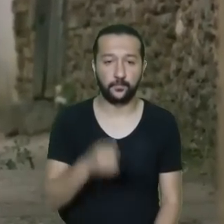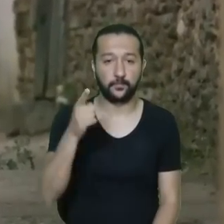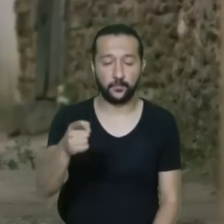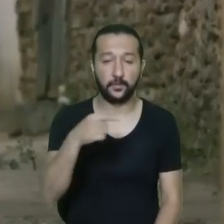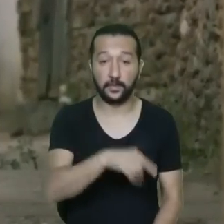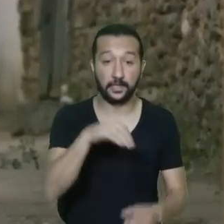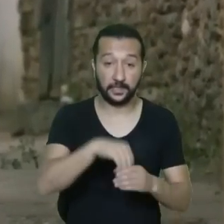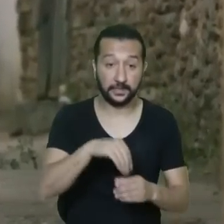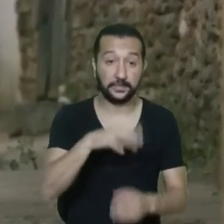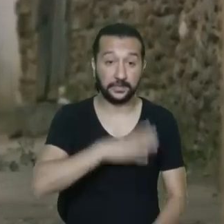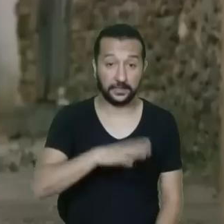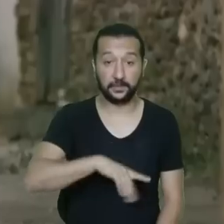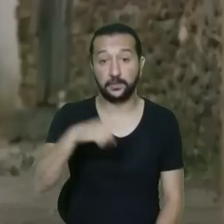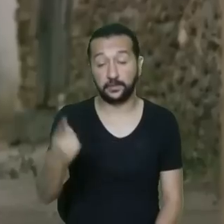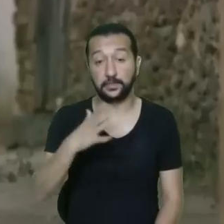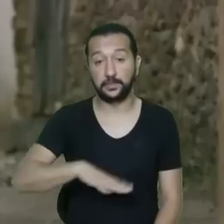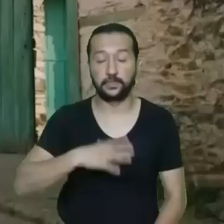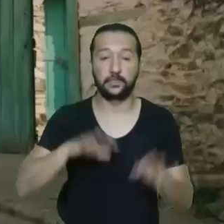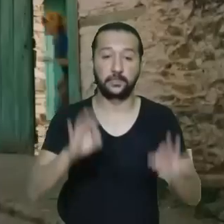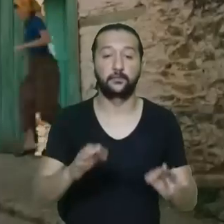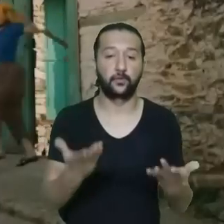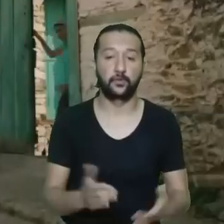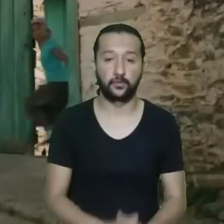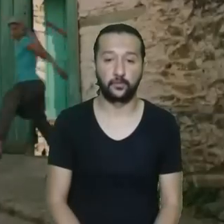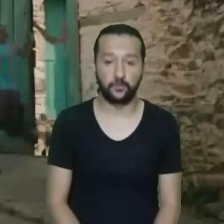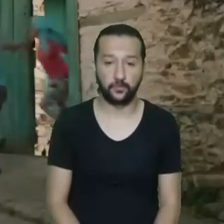Kasıp et derdinde, koyun can derdinde.